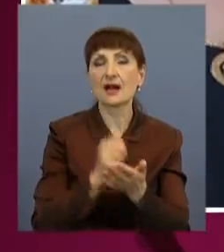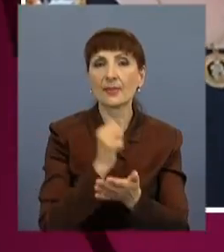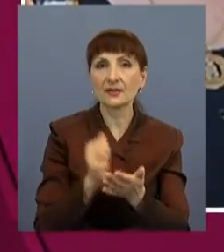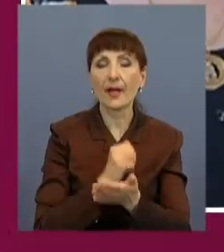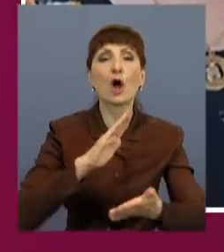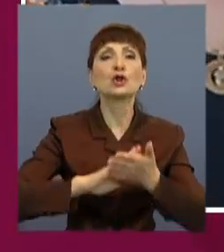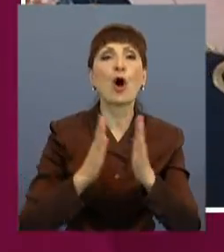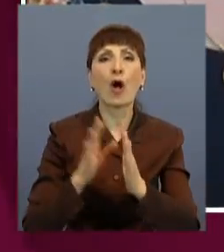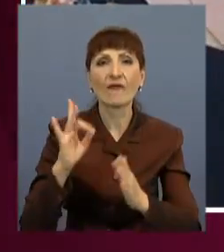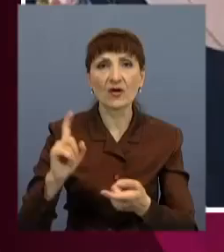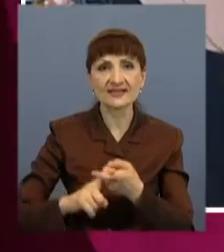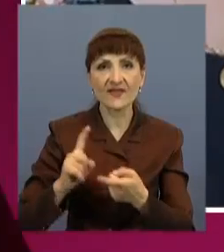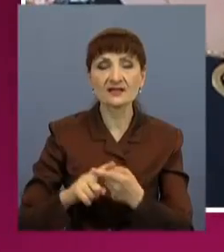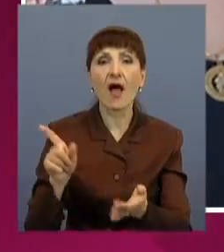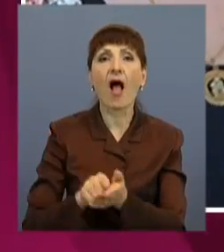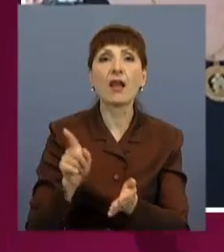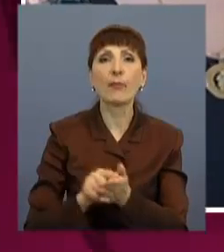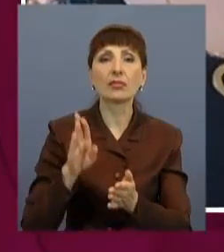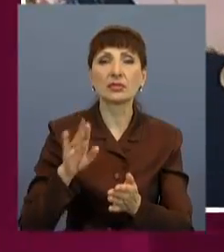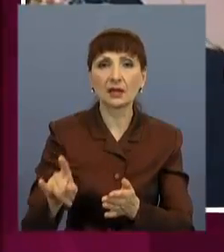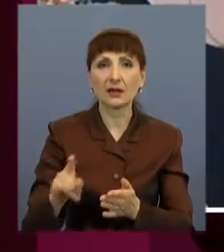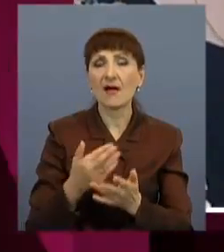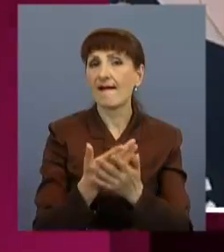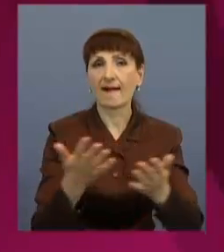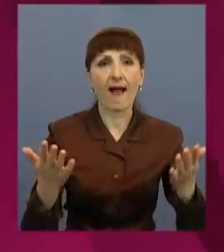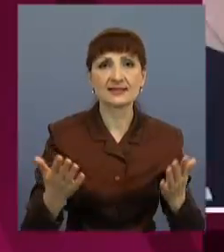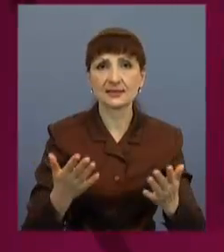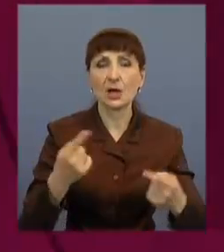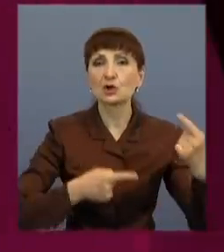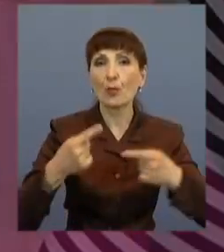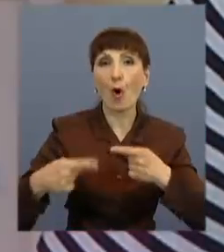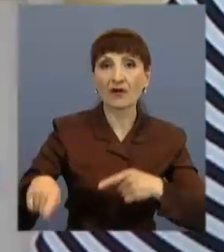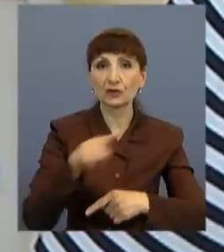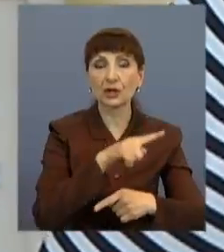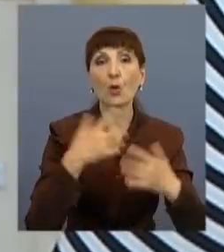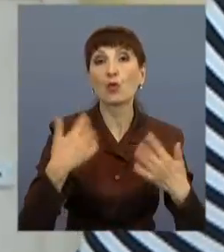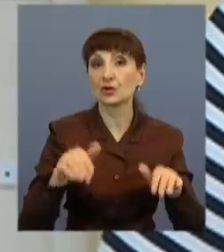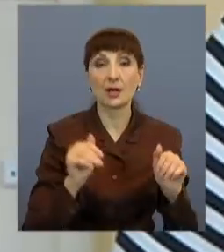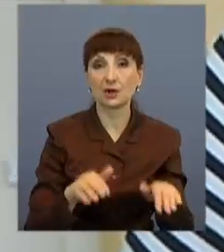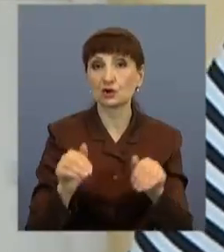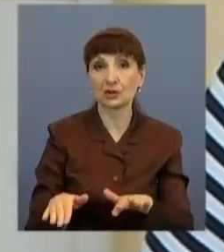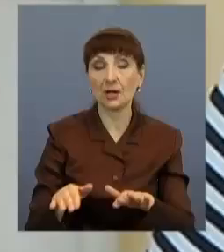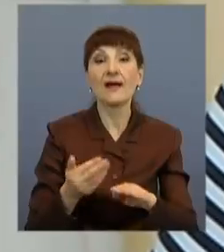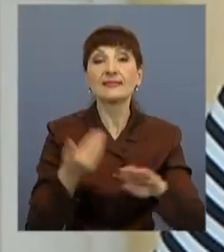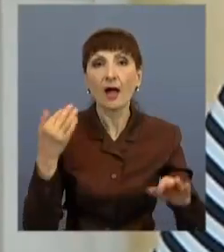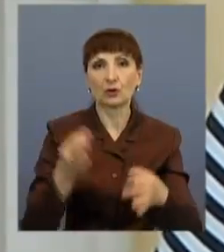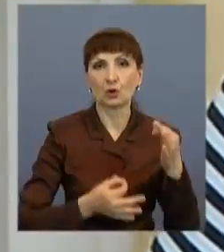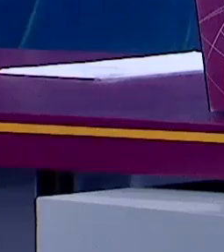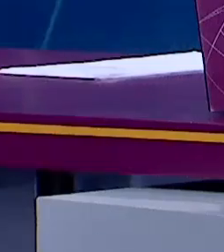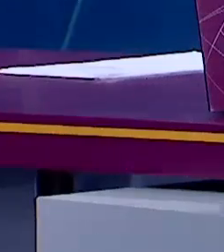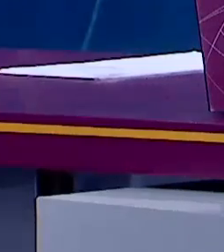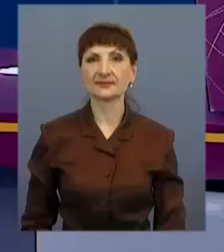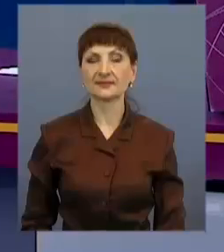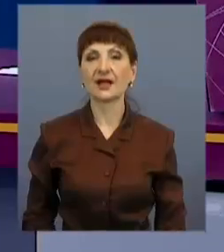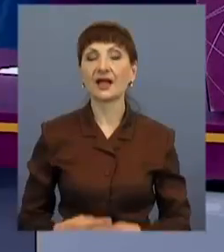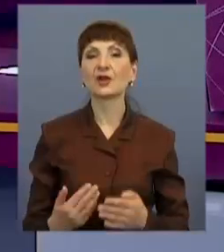договорным обязательствам, алиментные возмещения. Вот такие споры уже разрешены были на стадии принятия исков.